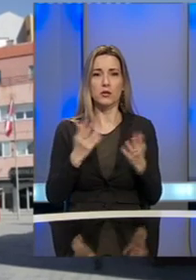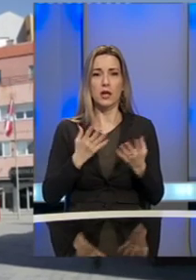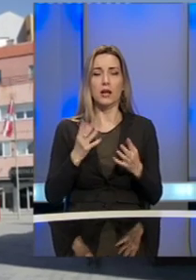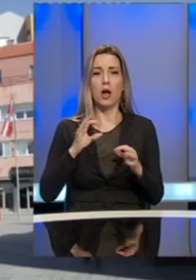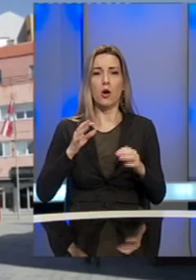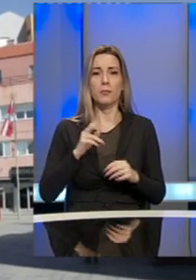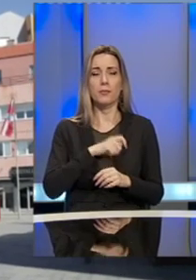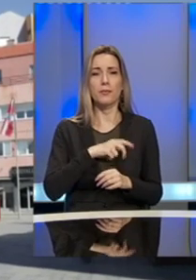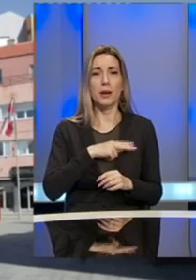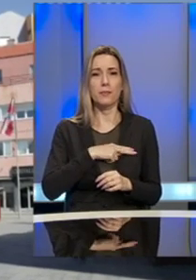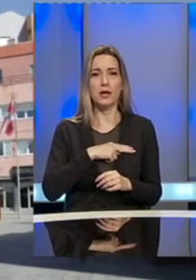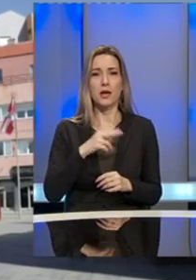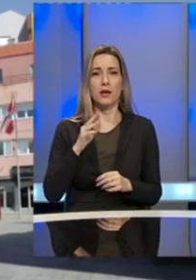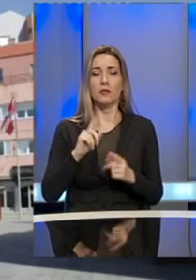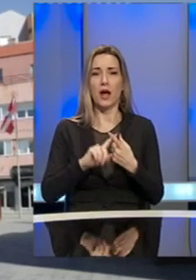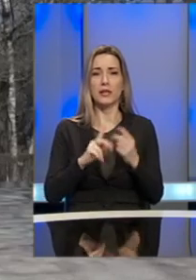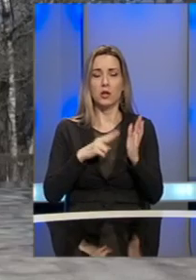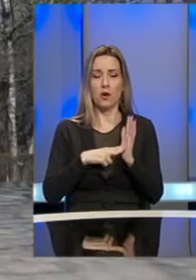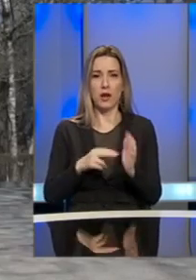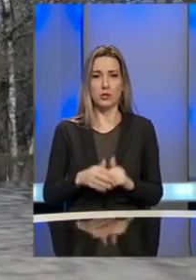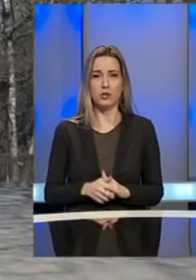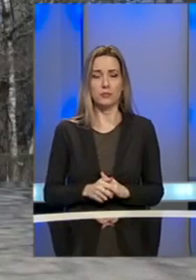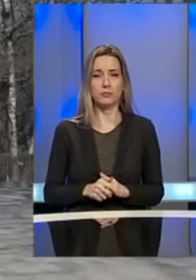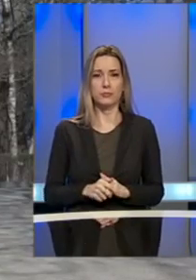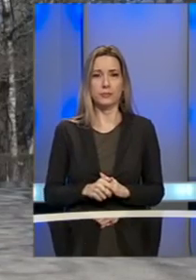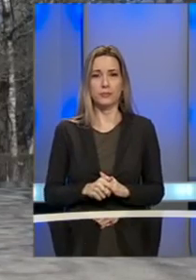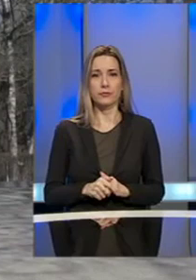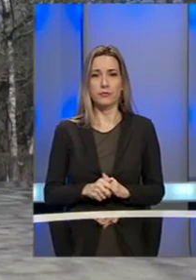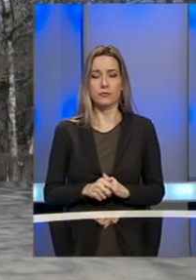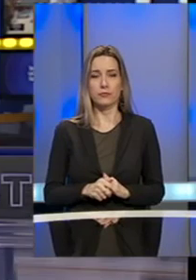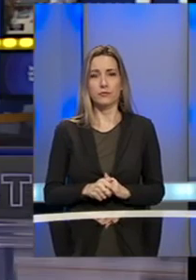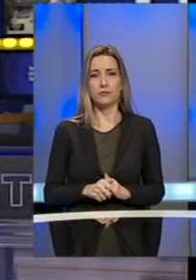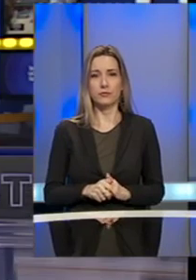i premijer Federacije Bosne i Hercegovine Fadil Novalić.